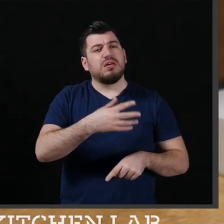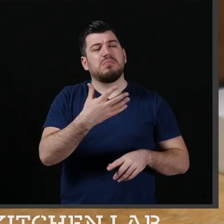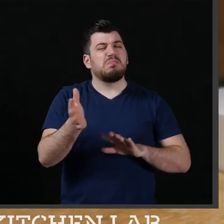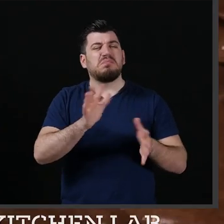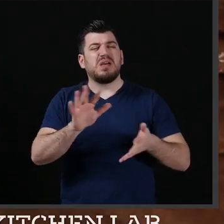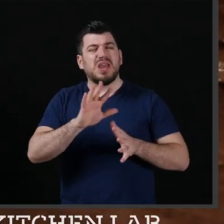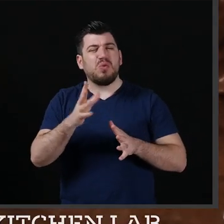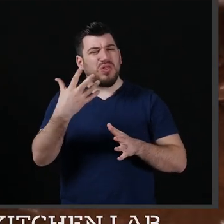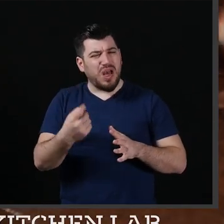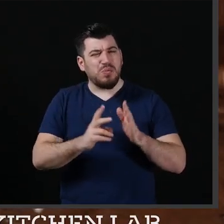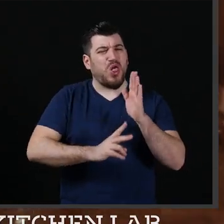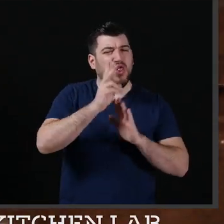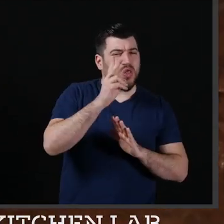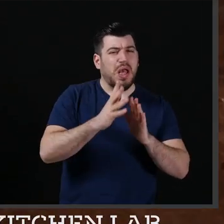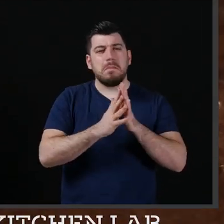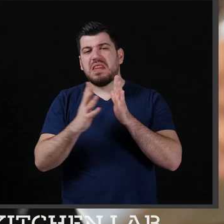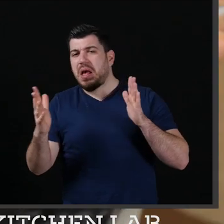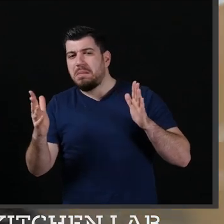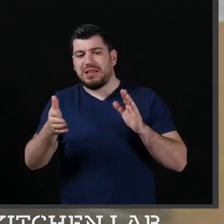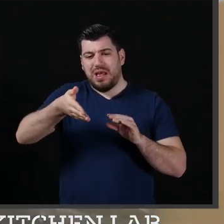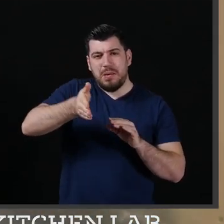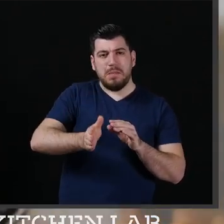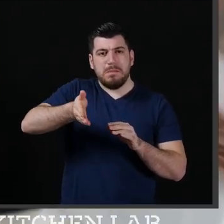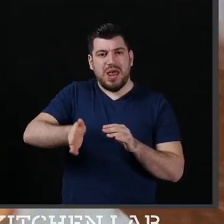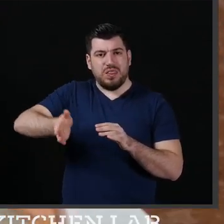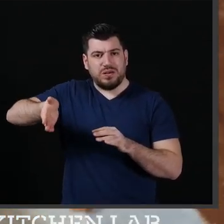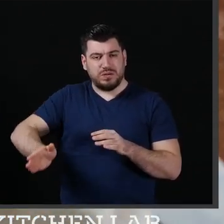15 μεριδάρες.